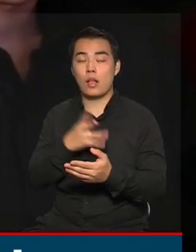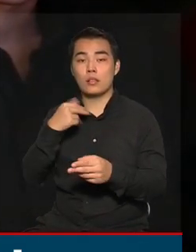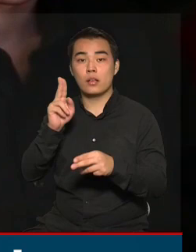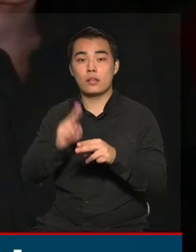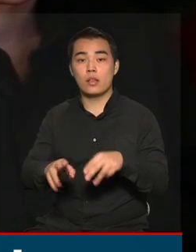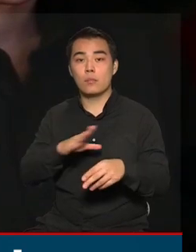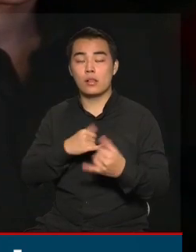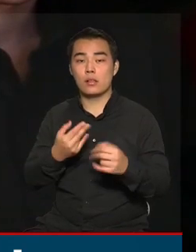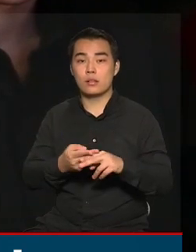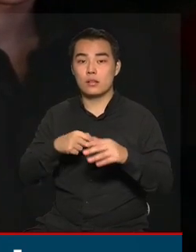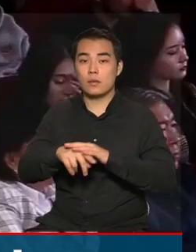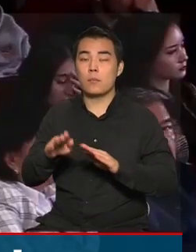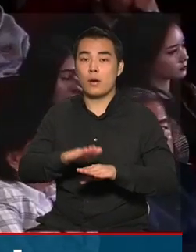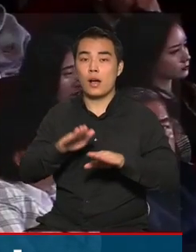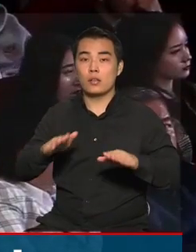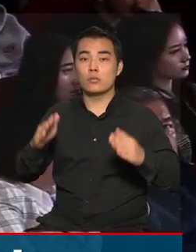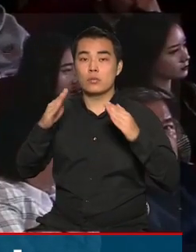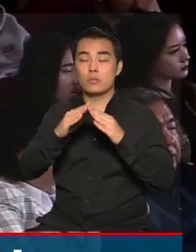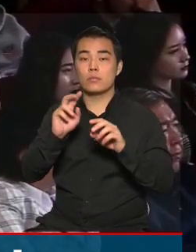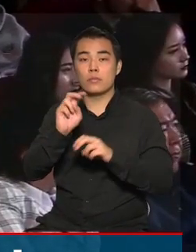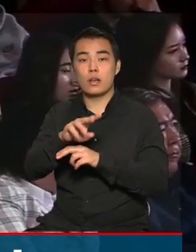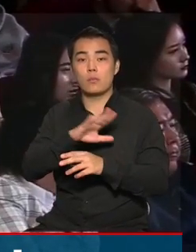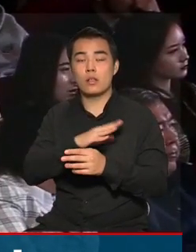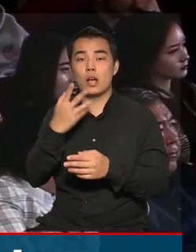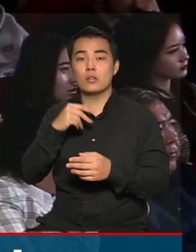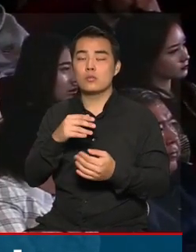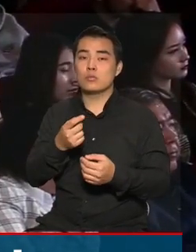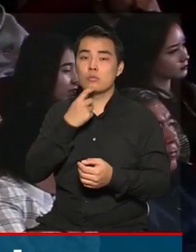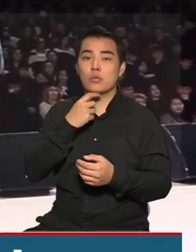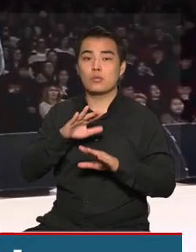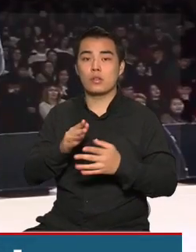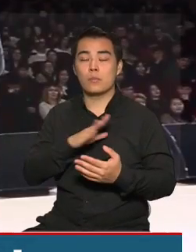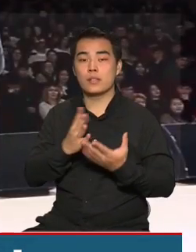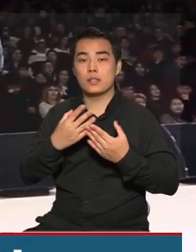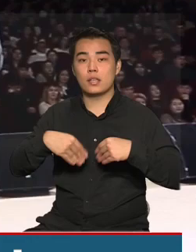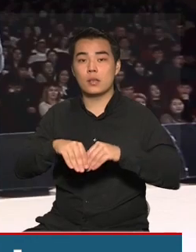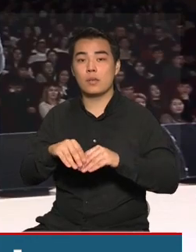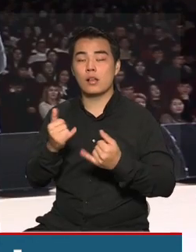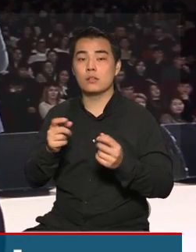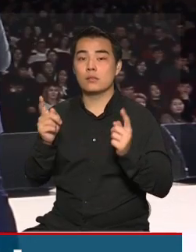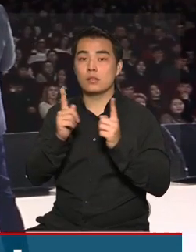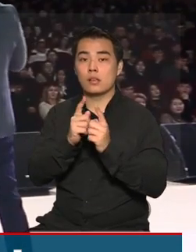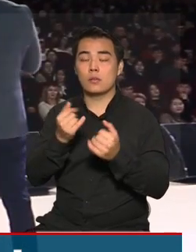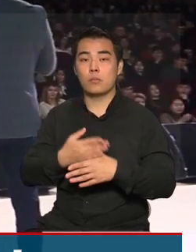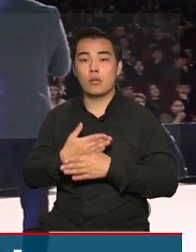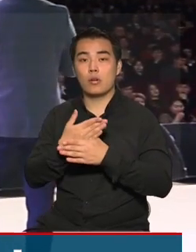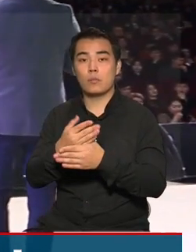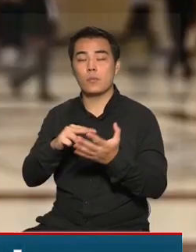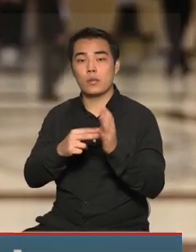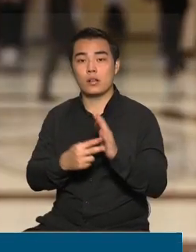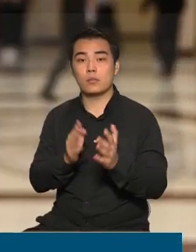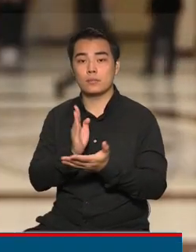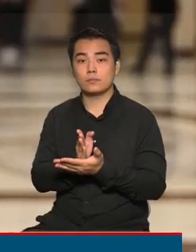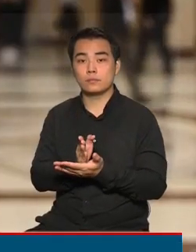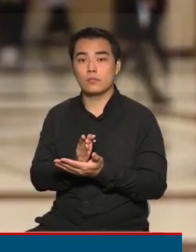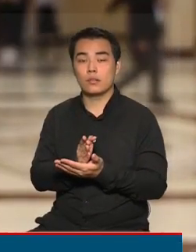соң дағдарыс орталығы мен балалар үйіне де барды. Алдағы уақытта қиын жағдайға тап болған отбасы мүшелерімен кездесіп, оларға көмек беруді жоспарлап отыр.